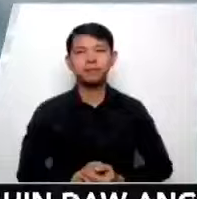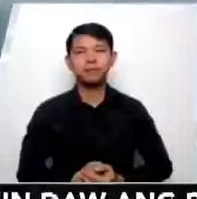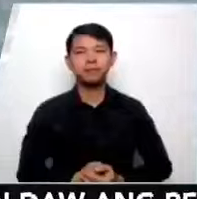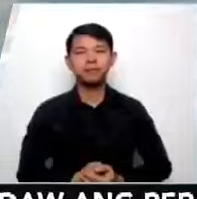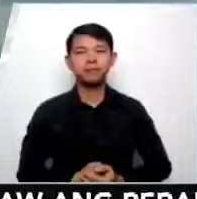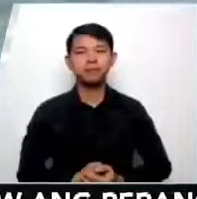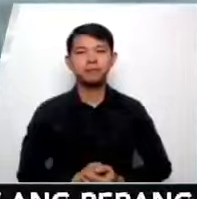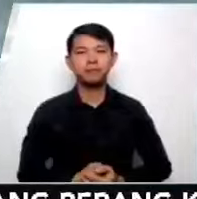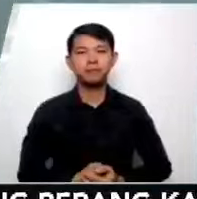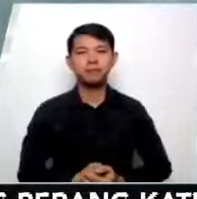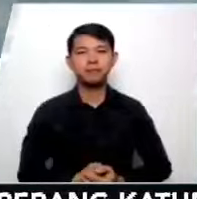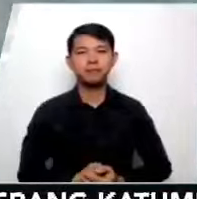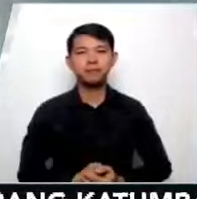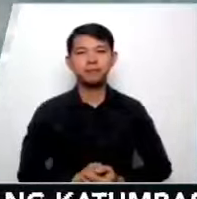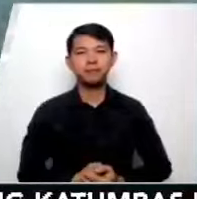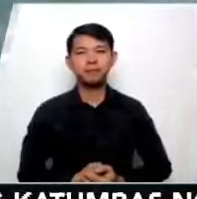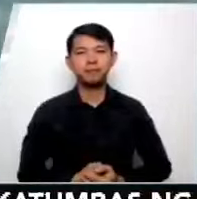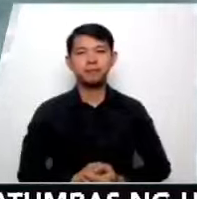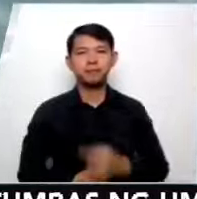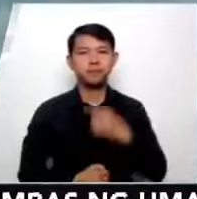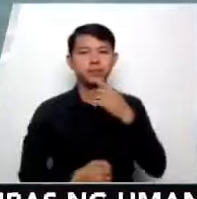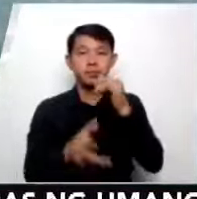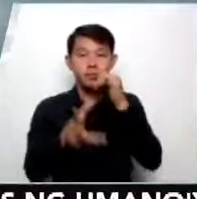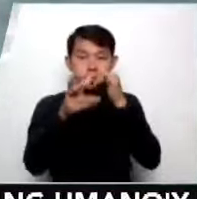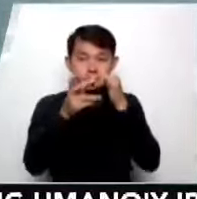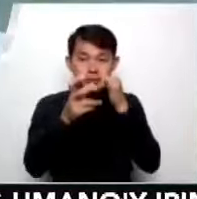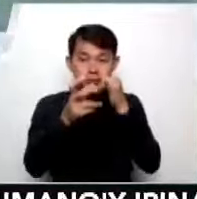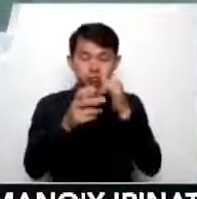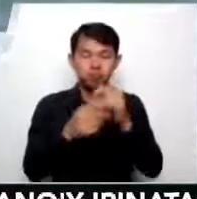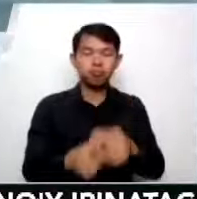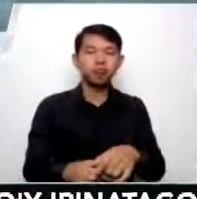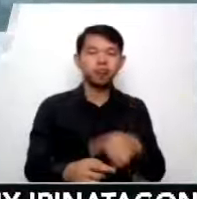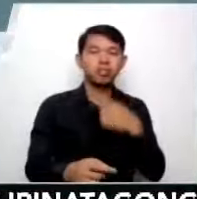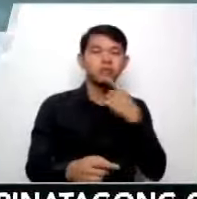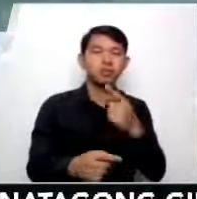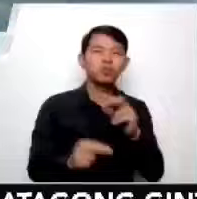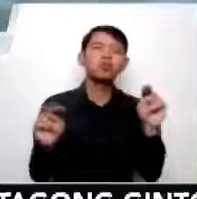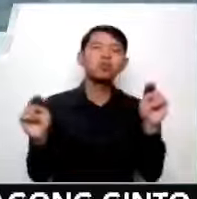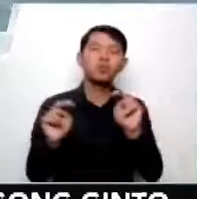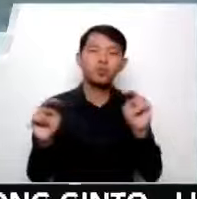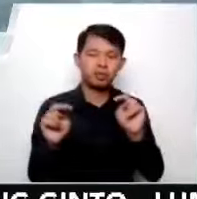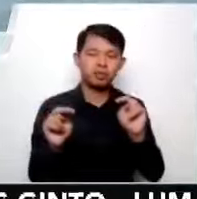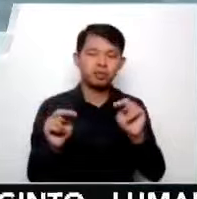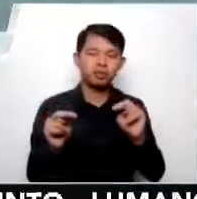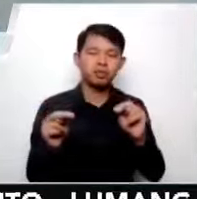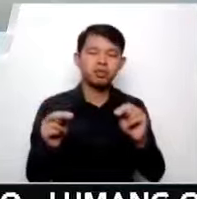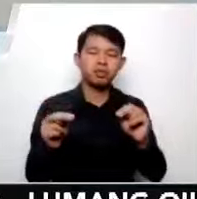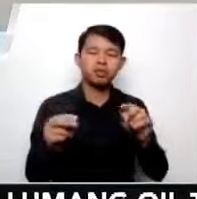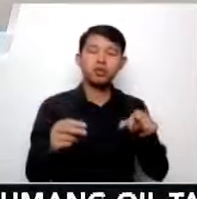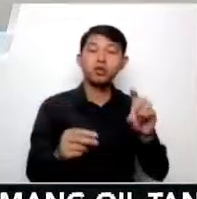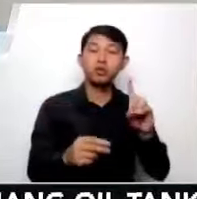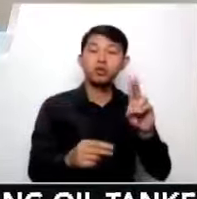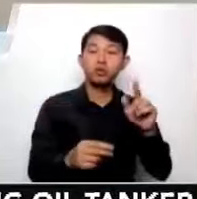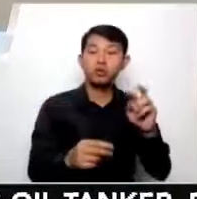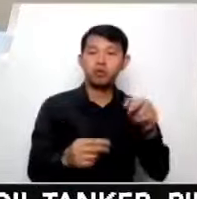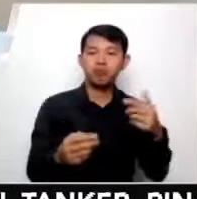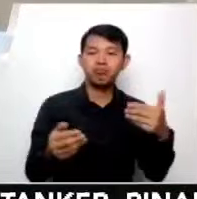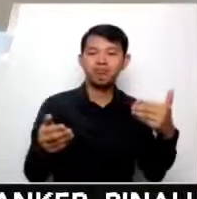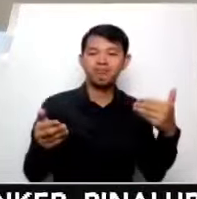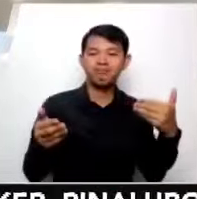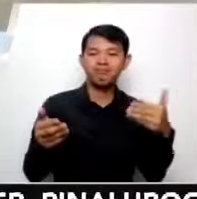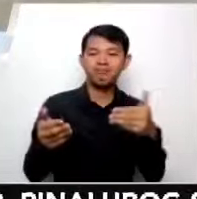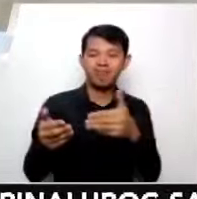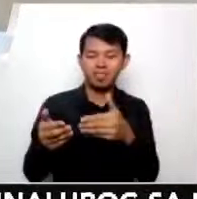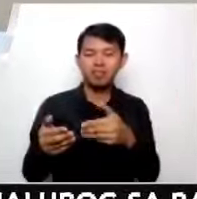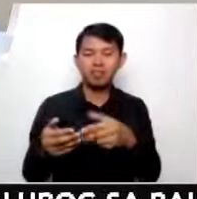Ayon sa uploader ng video, karaniwan talagang lumalapit ang mga dugong sa mga naliligo sa dagat doon. Maamo raw mga ito